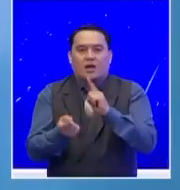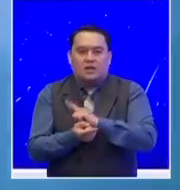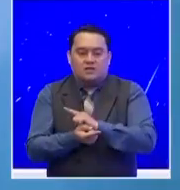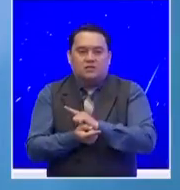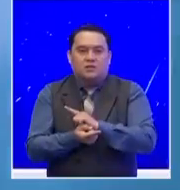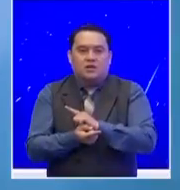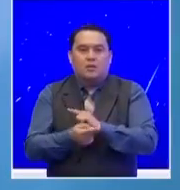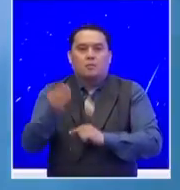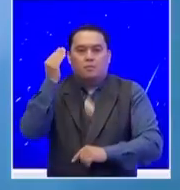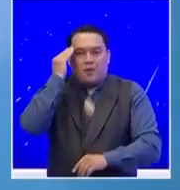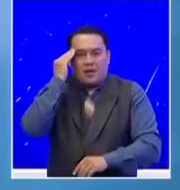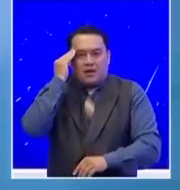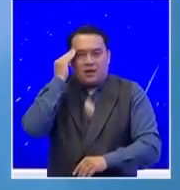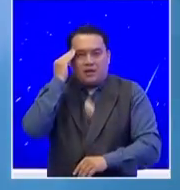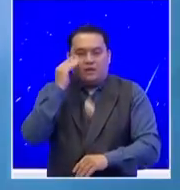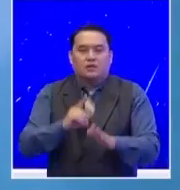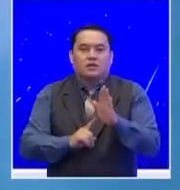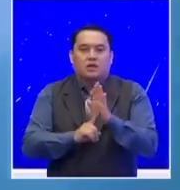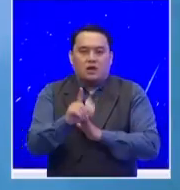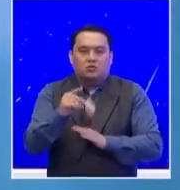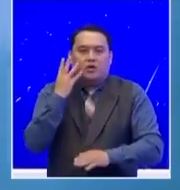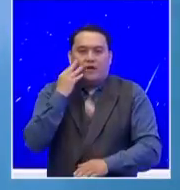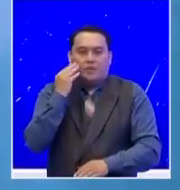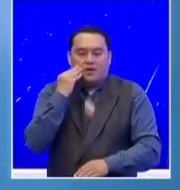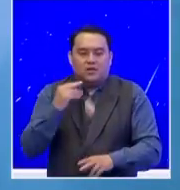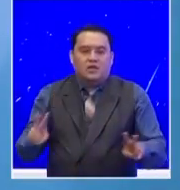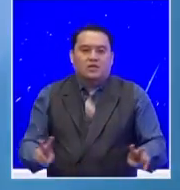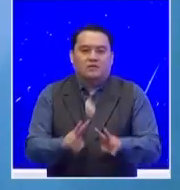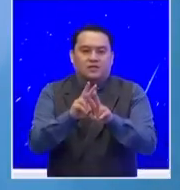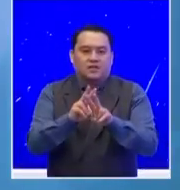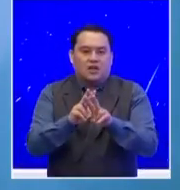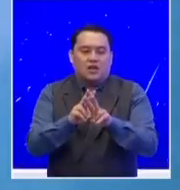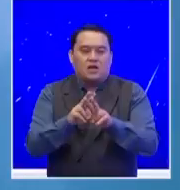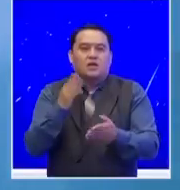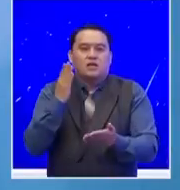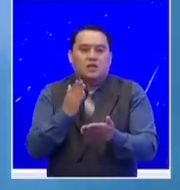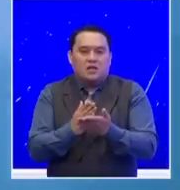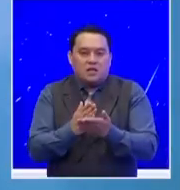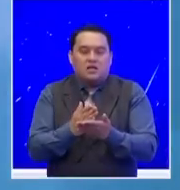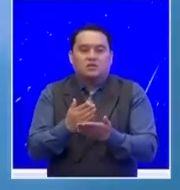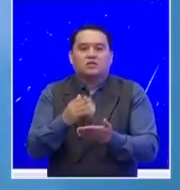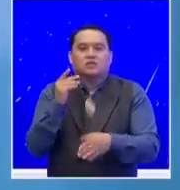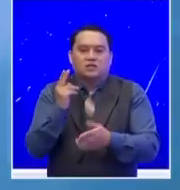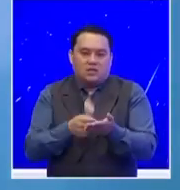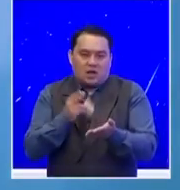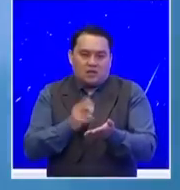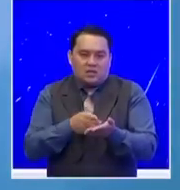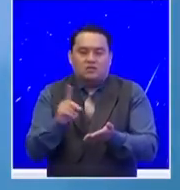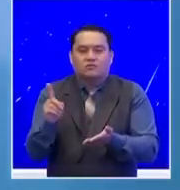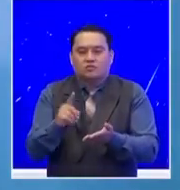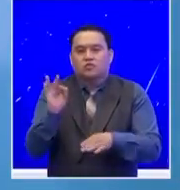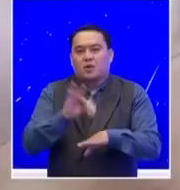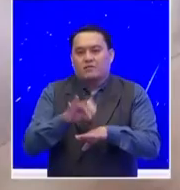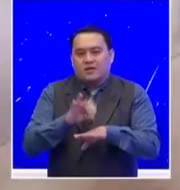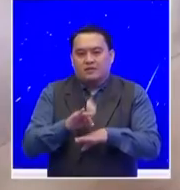смещающие меры, такие, которые начались в Алмате и Нур-Султане. Для этого есть соответствующее подтверждение по динамике